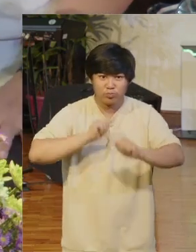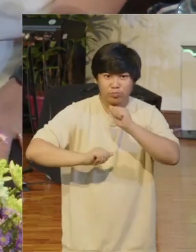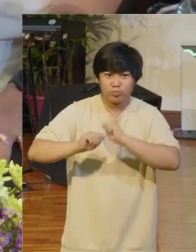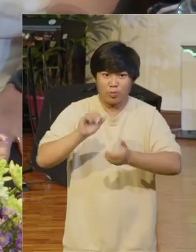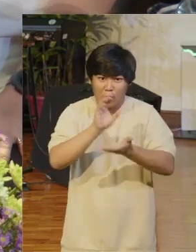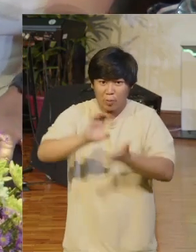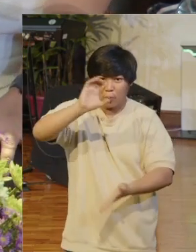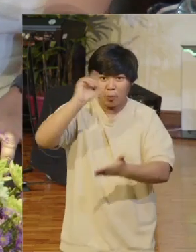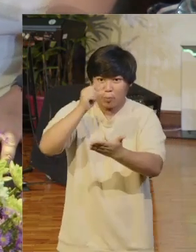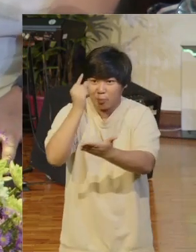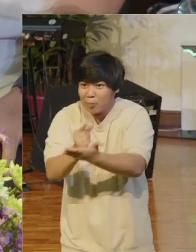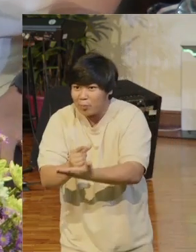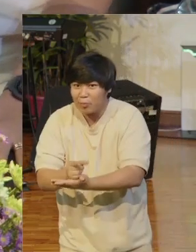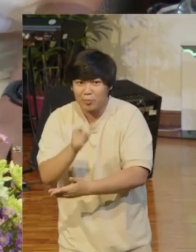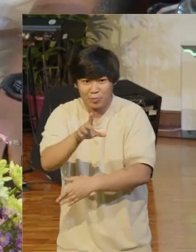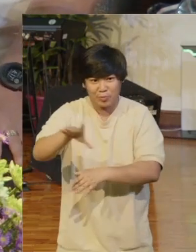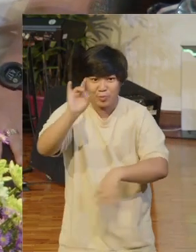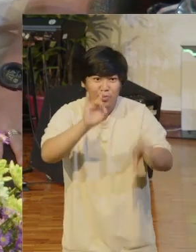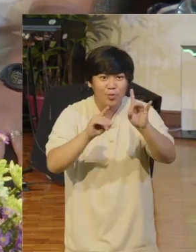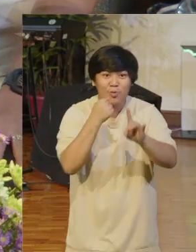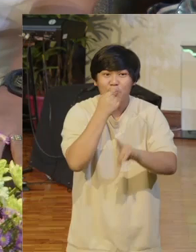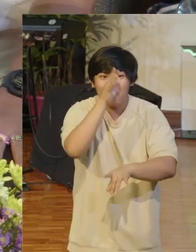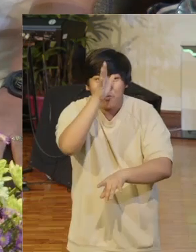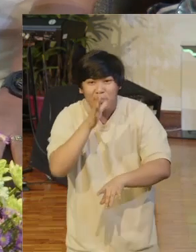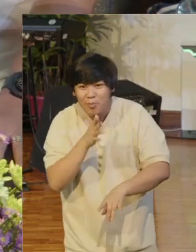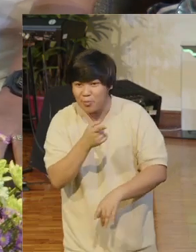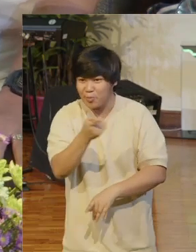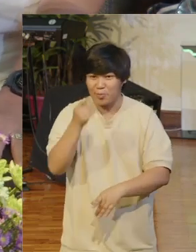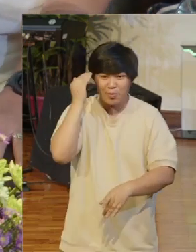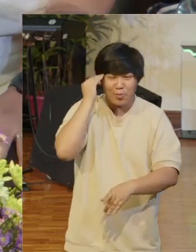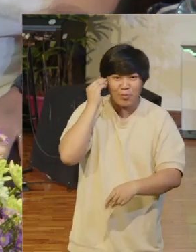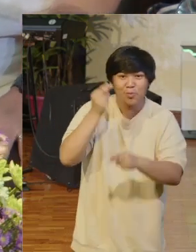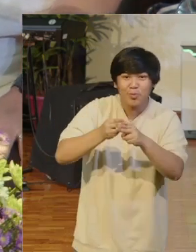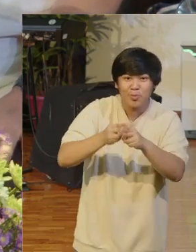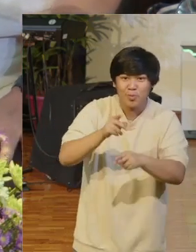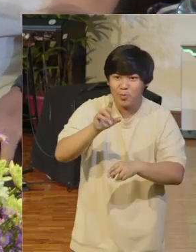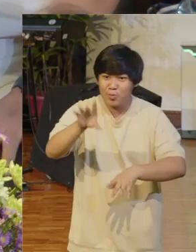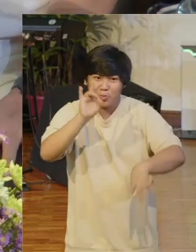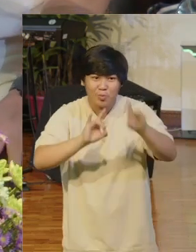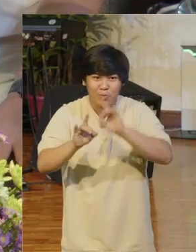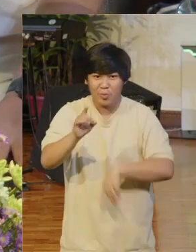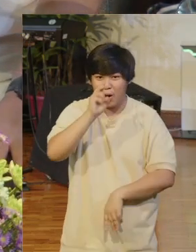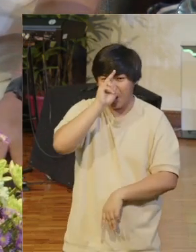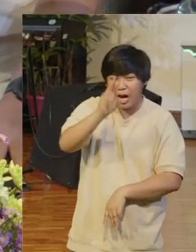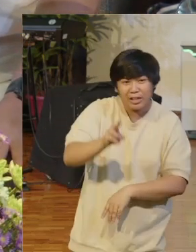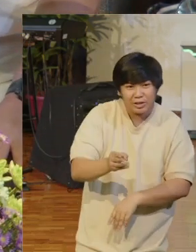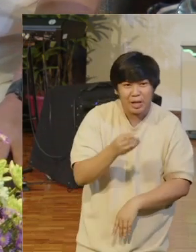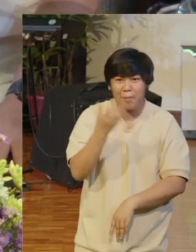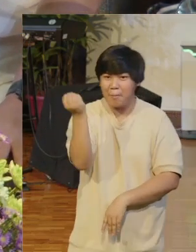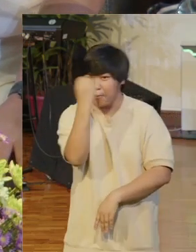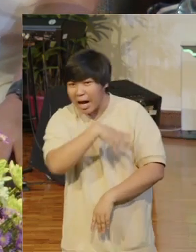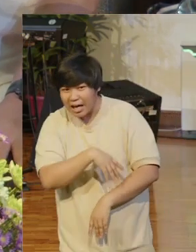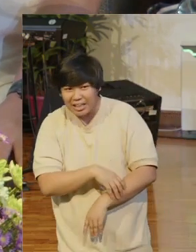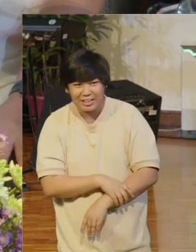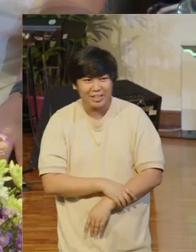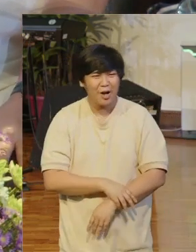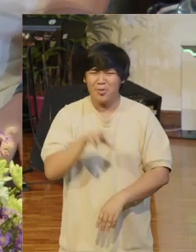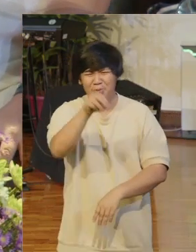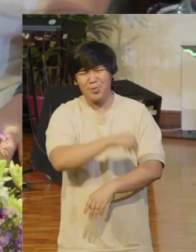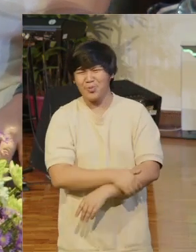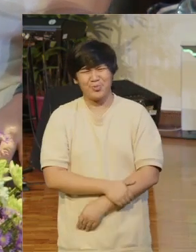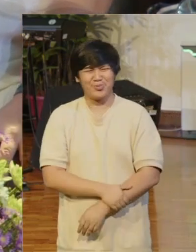Napili nyo ba kung sino magulang nyo? Kung saan kayo ipapanganak? Anong apelido nyo? Kung kayo'y mistiso o Indio? Hindi, di